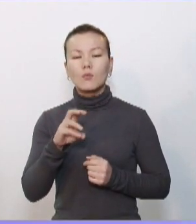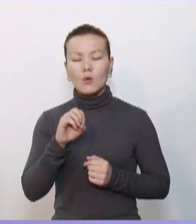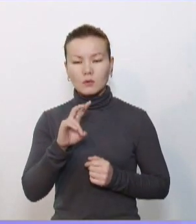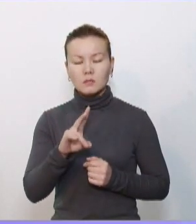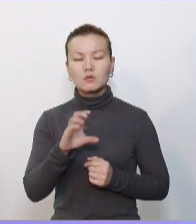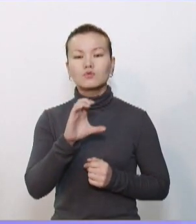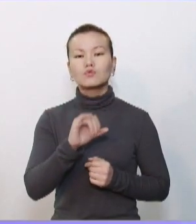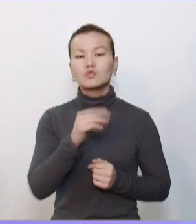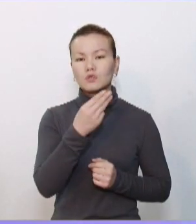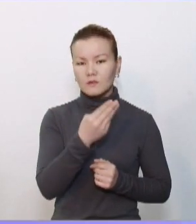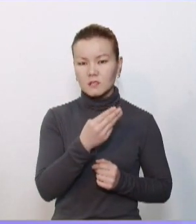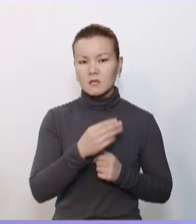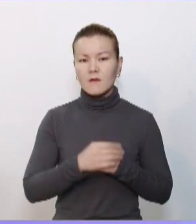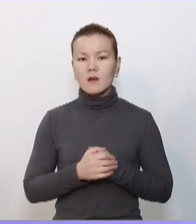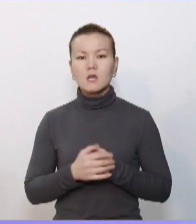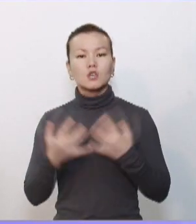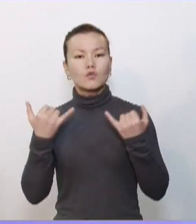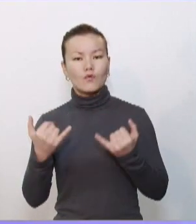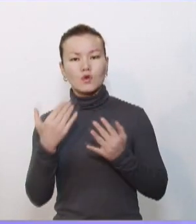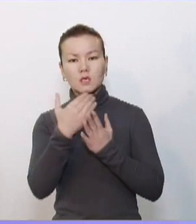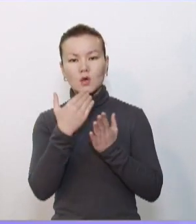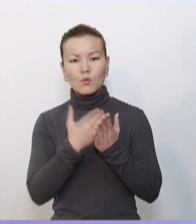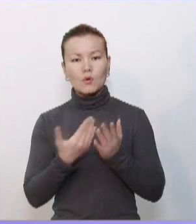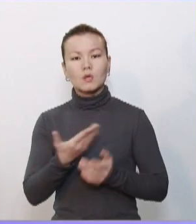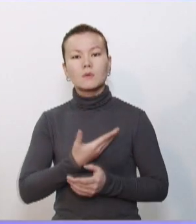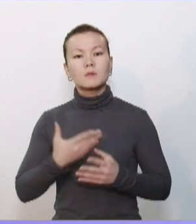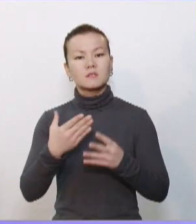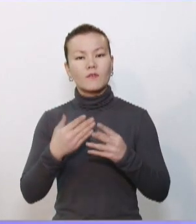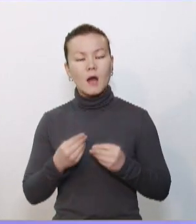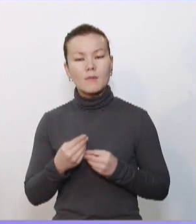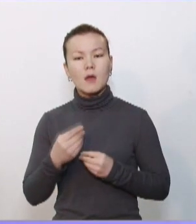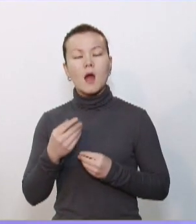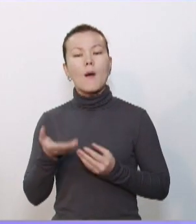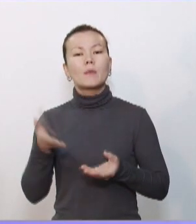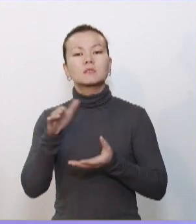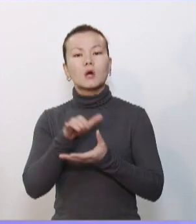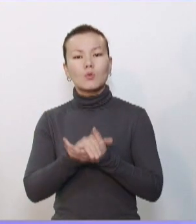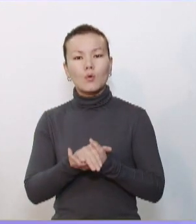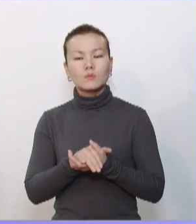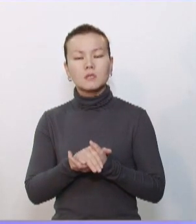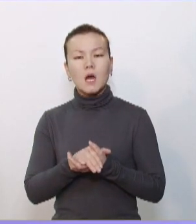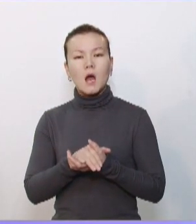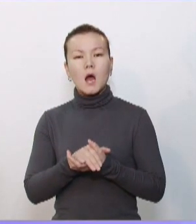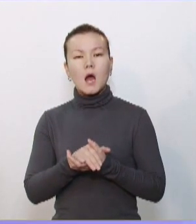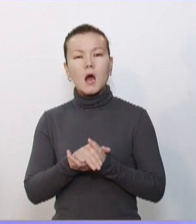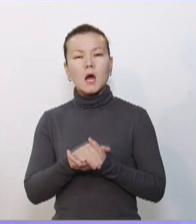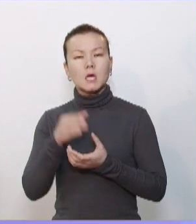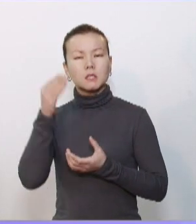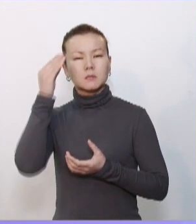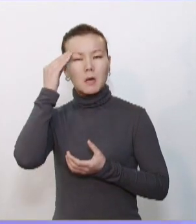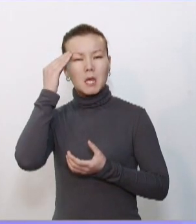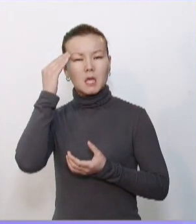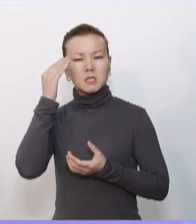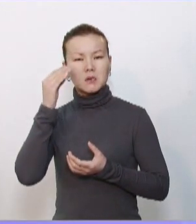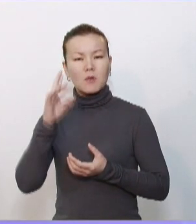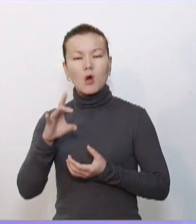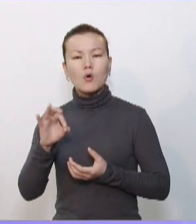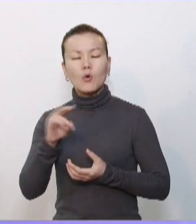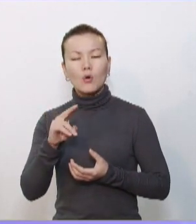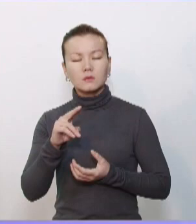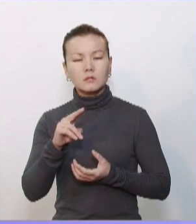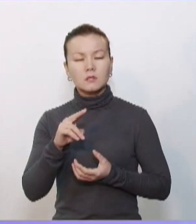существительных. Сегодня на уроке мы с вами познакомимся с понятием рода